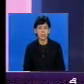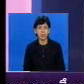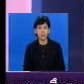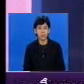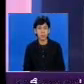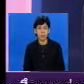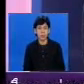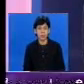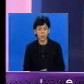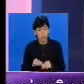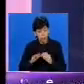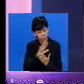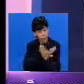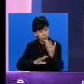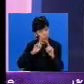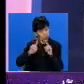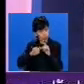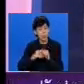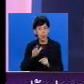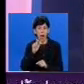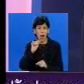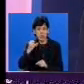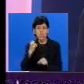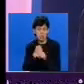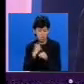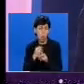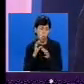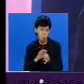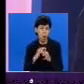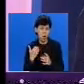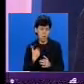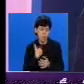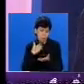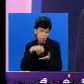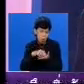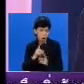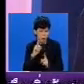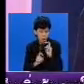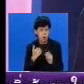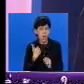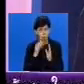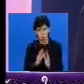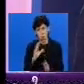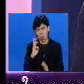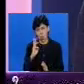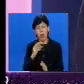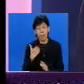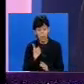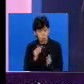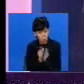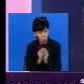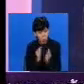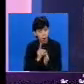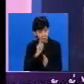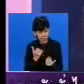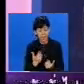ส่วนการแพร่ระบาดในต่างประเทศนะคะที่อาร์เจนตินาดูจะน่าเป็นห่วงมากที่สุดโดยมีรายงานผู้เสียชีวิตเพิ่มเติมอีก6คนทำให้ยอดรวมผู้เ